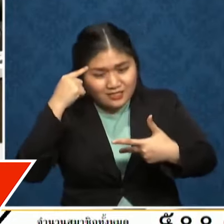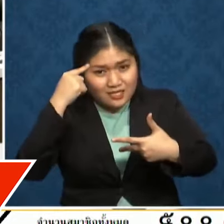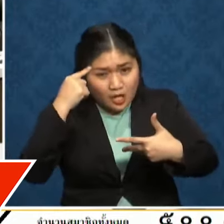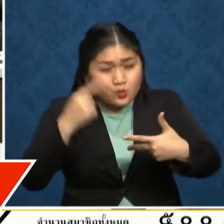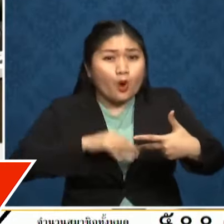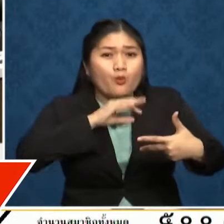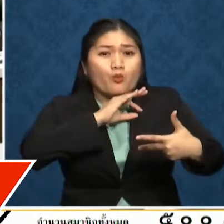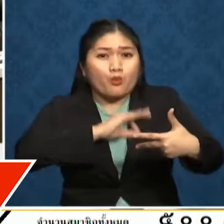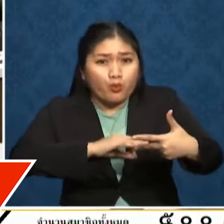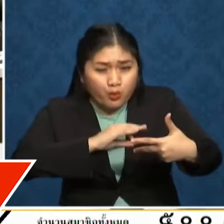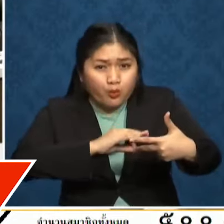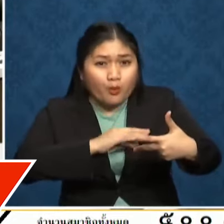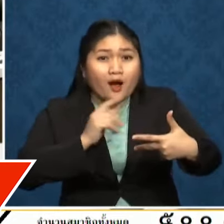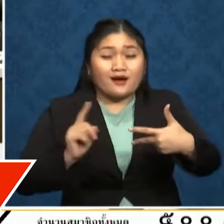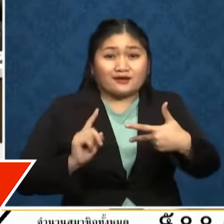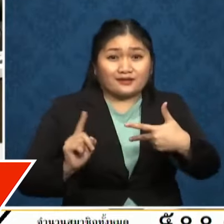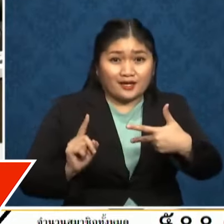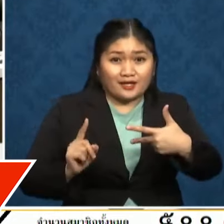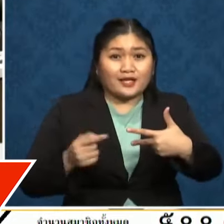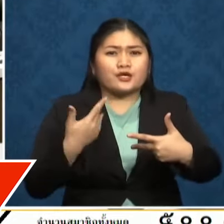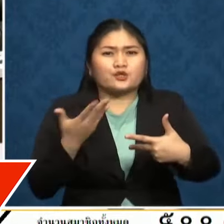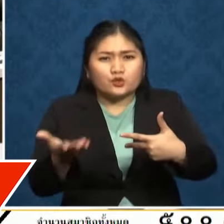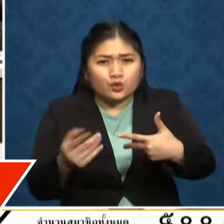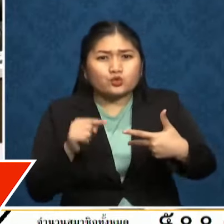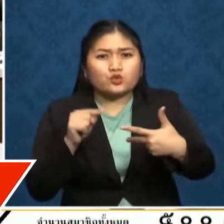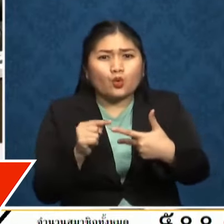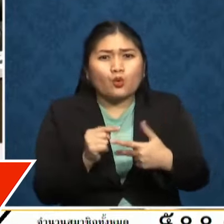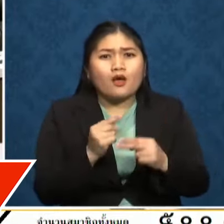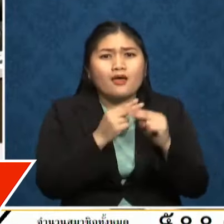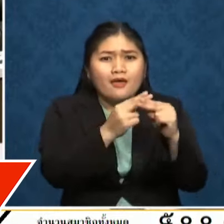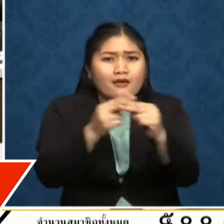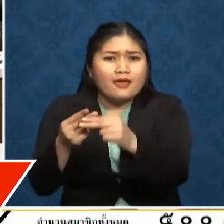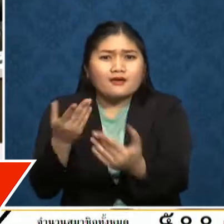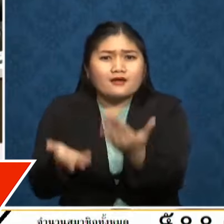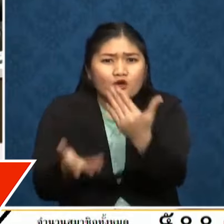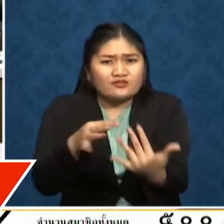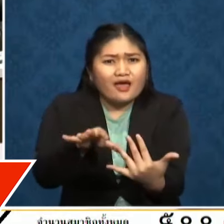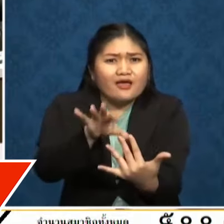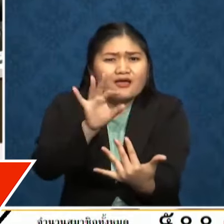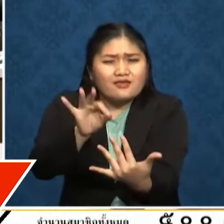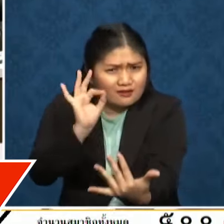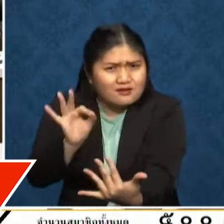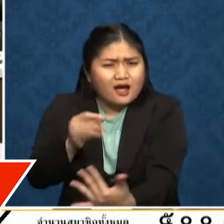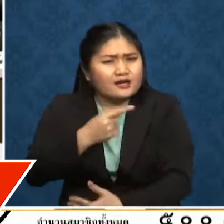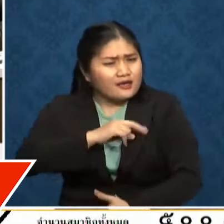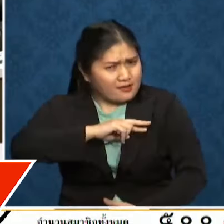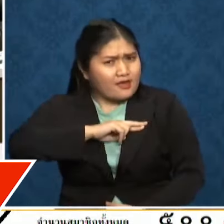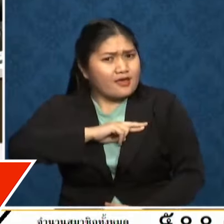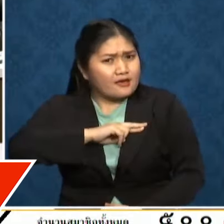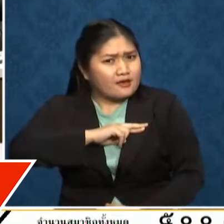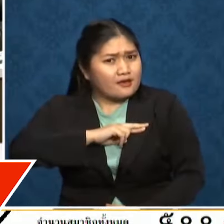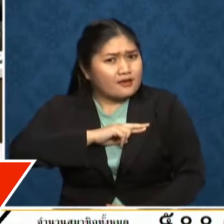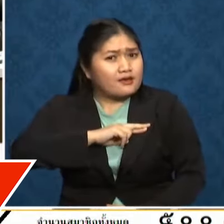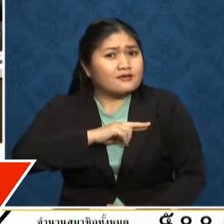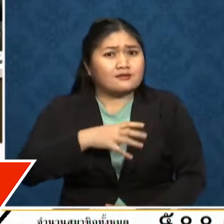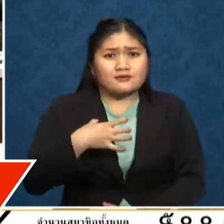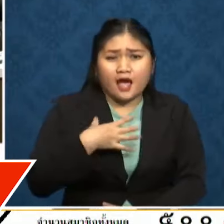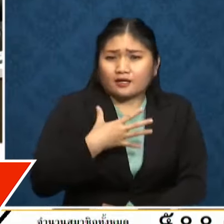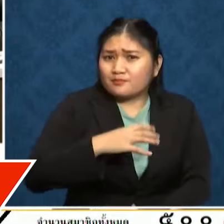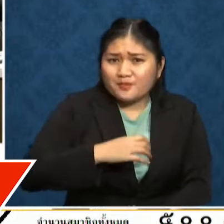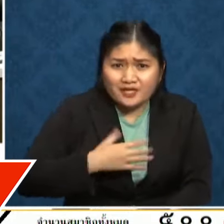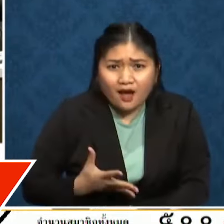าวะหรือ genderซึ่งอยู่ที่เขาเลือกที่จะเป็นหรือไม่เป็นแบบใด